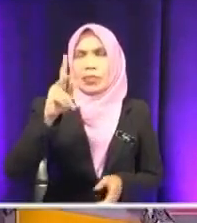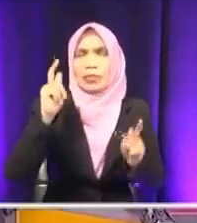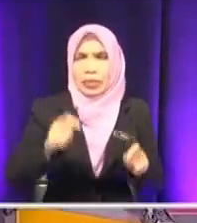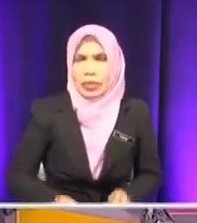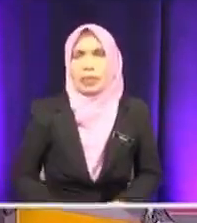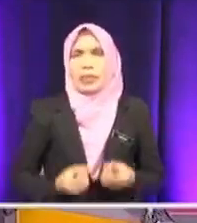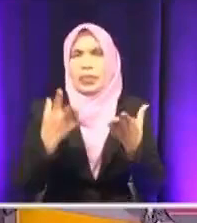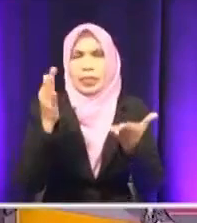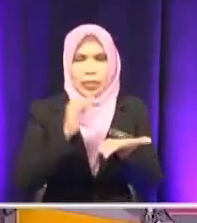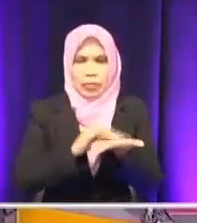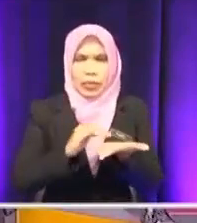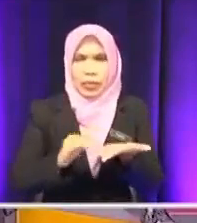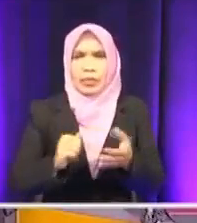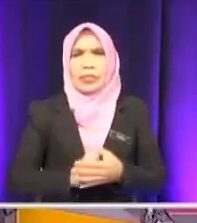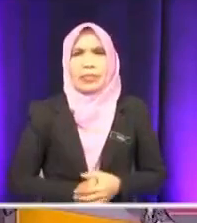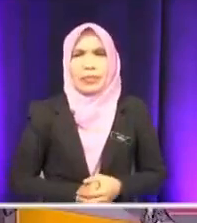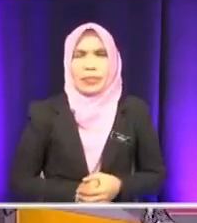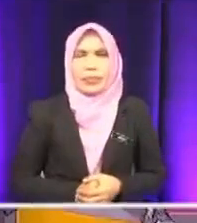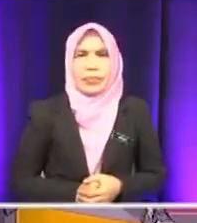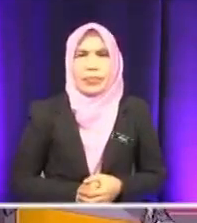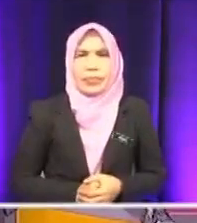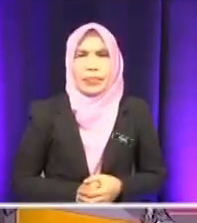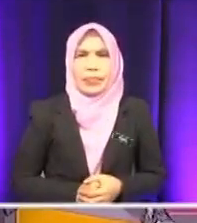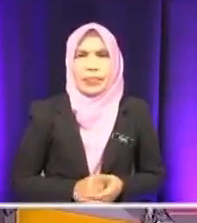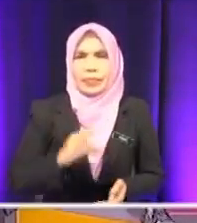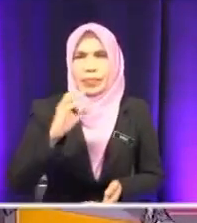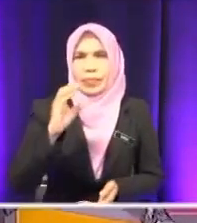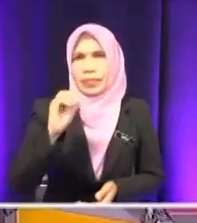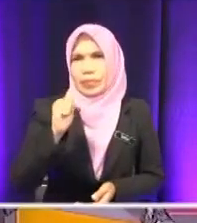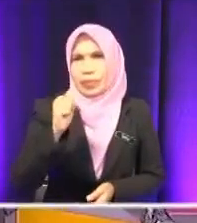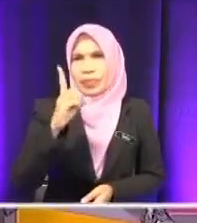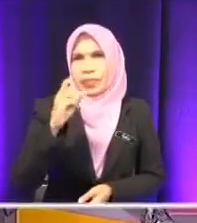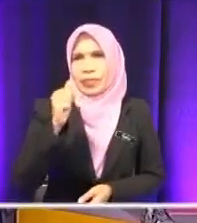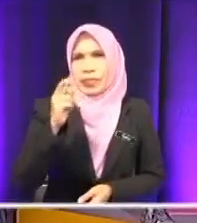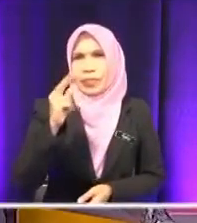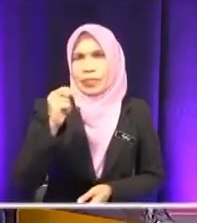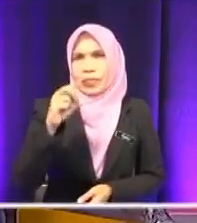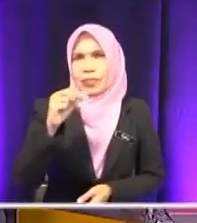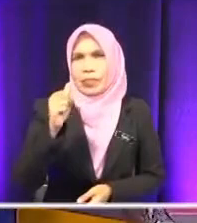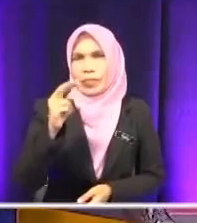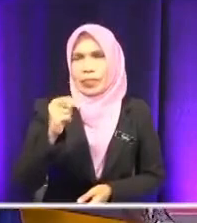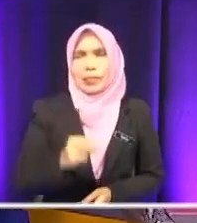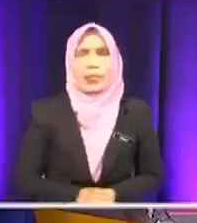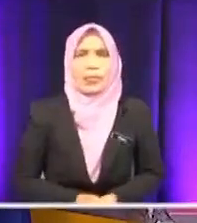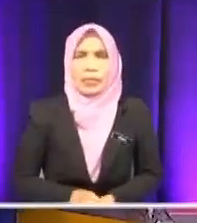cadangan cadangan ini memang tak lepas Oke cadangan calon mesti beri cadangan berdasarkan